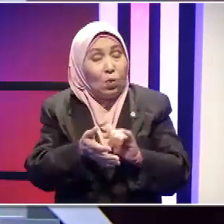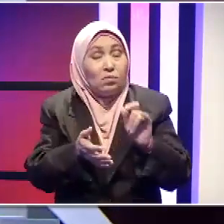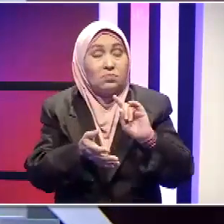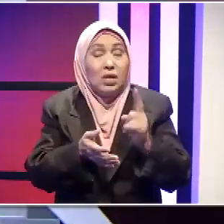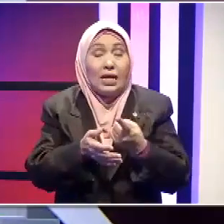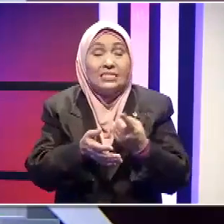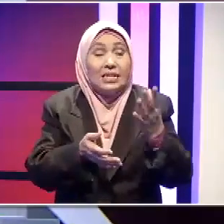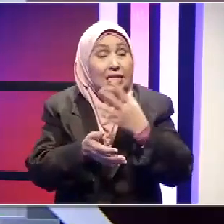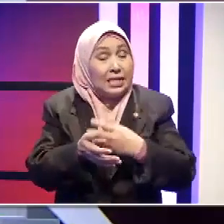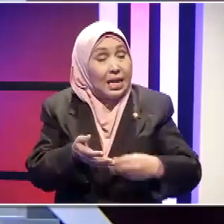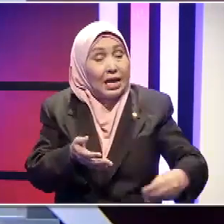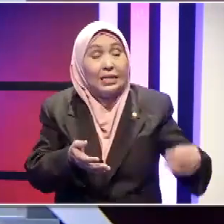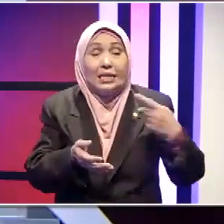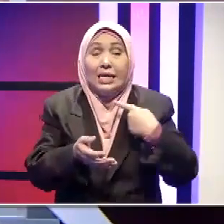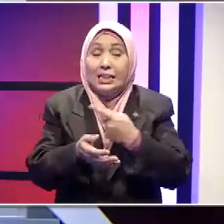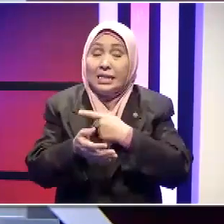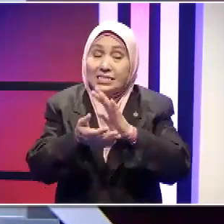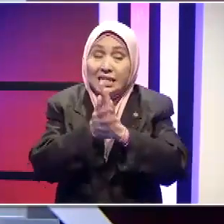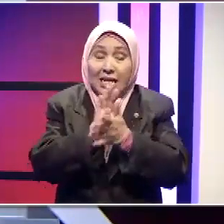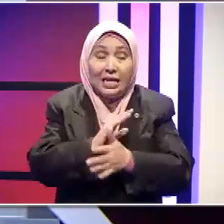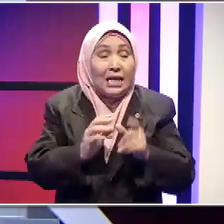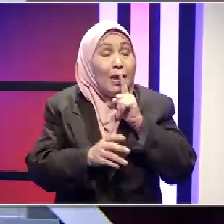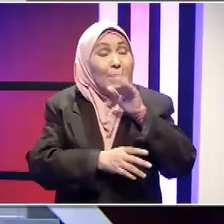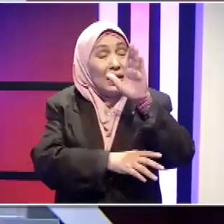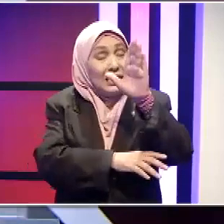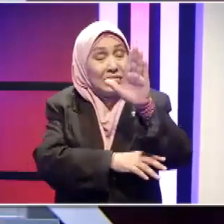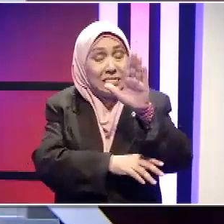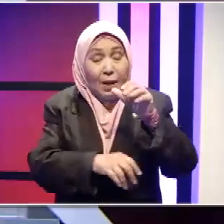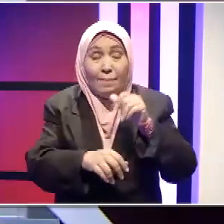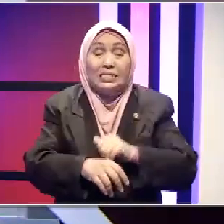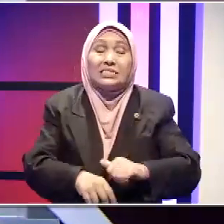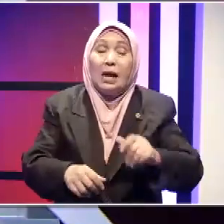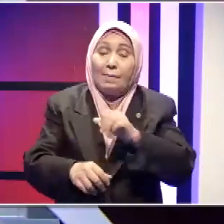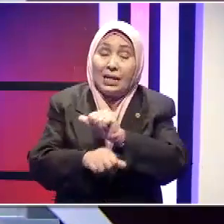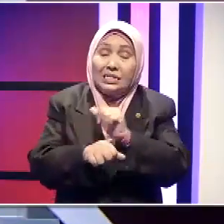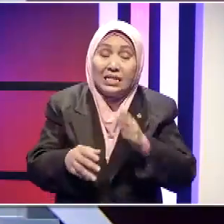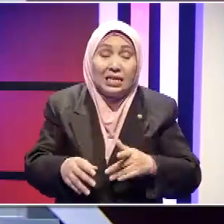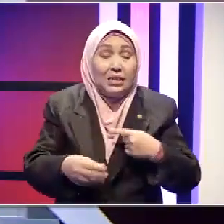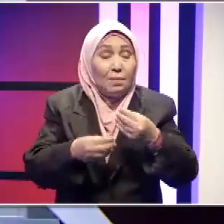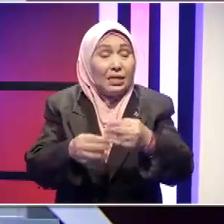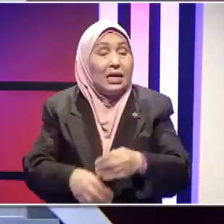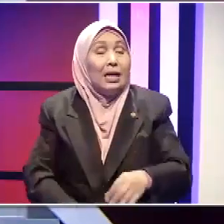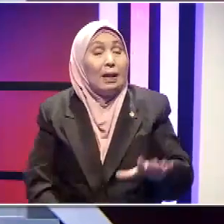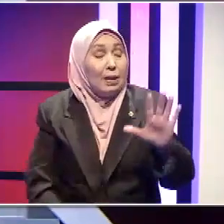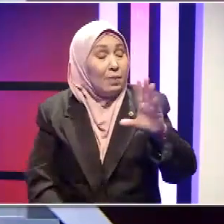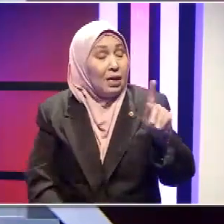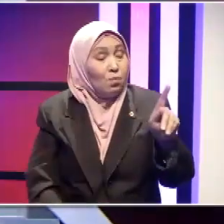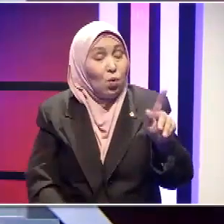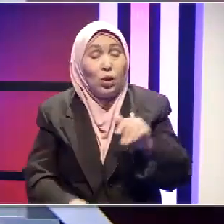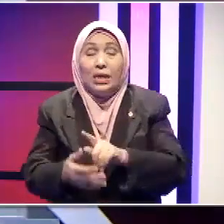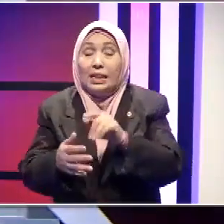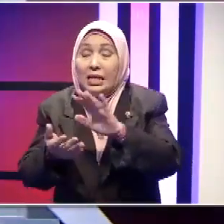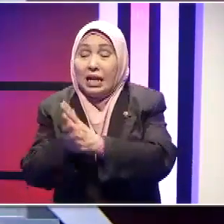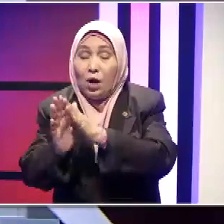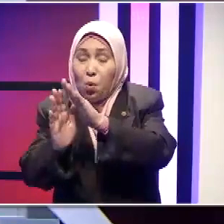level pada alat-alat yang kita janji dengan pekerja begitu banyak 5000 contohnya ujung pelangi bagi Nah apa Ibu itu alat-alatnya